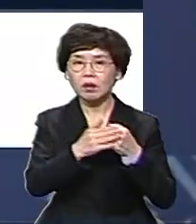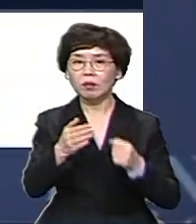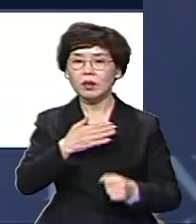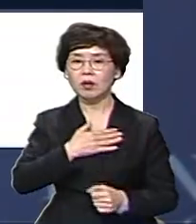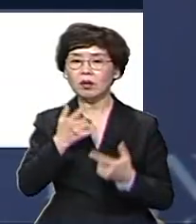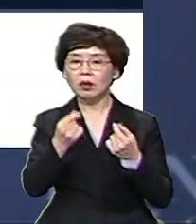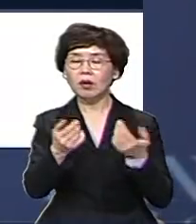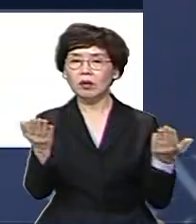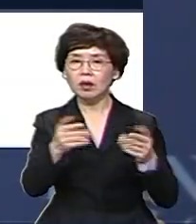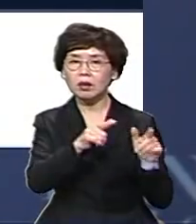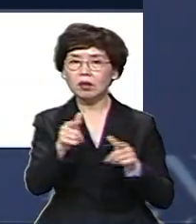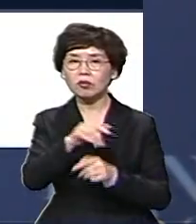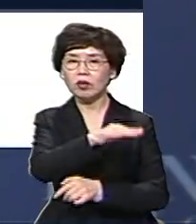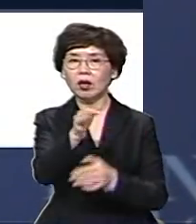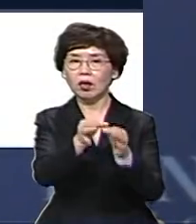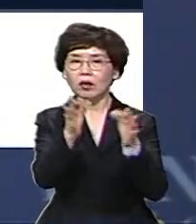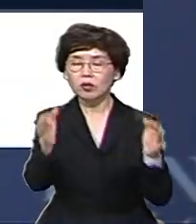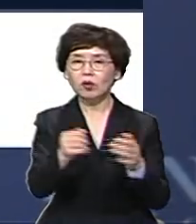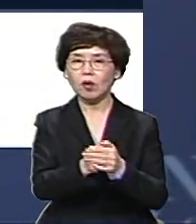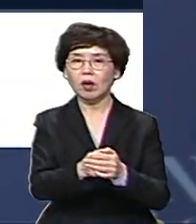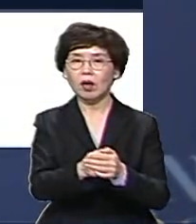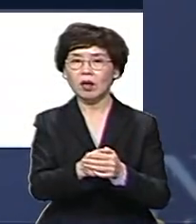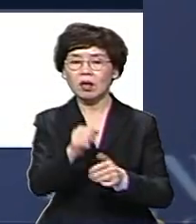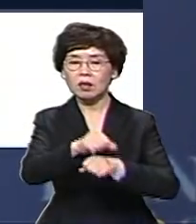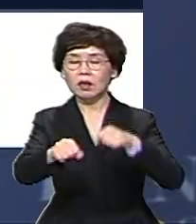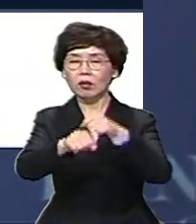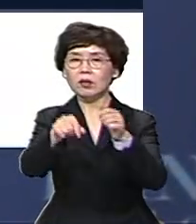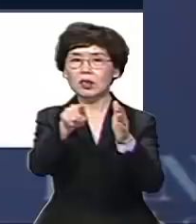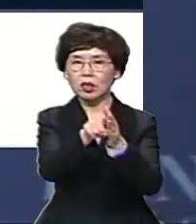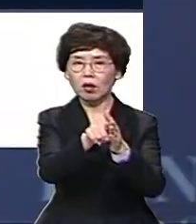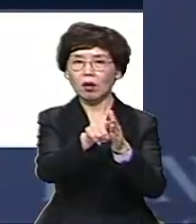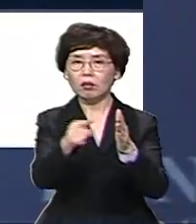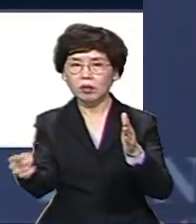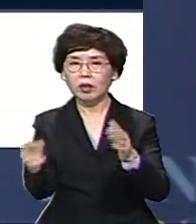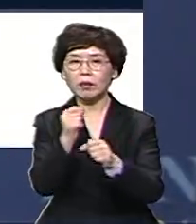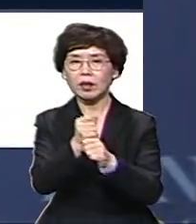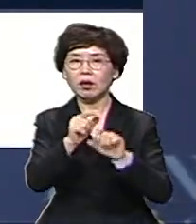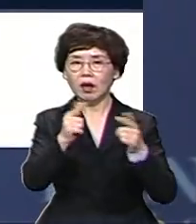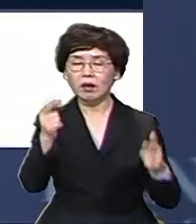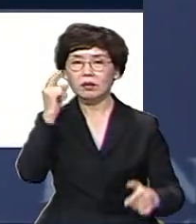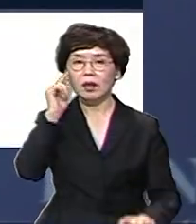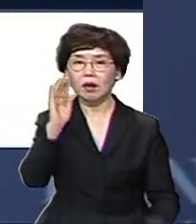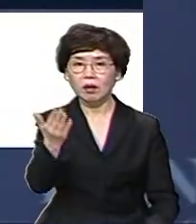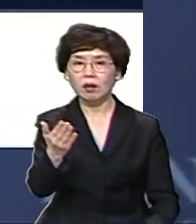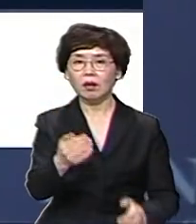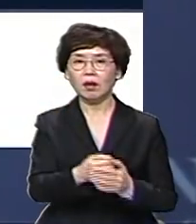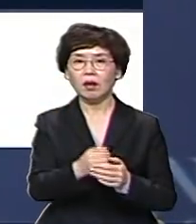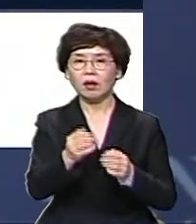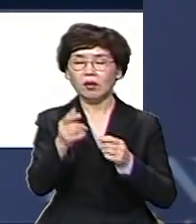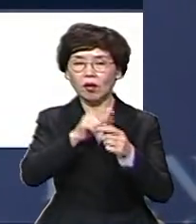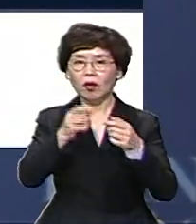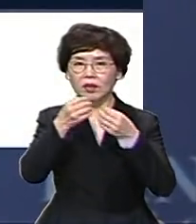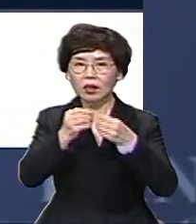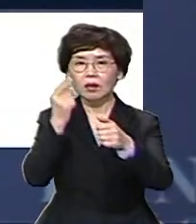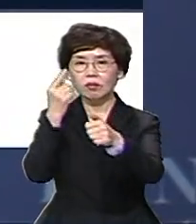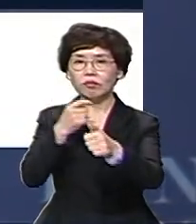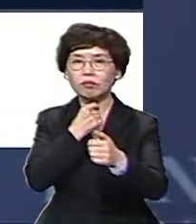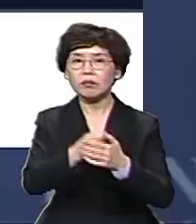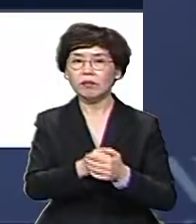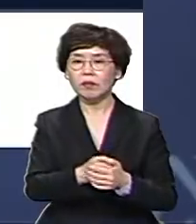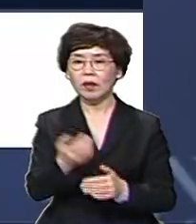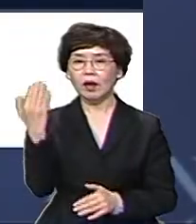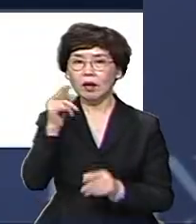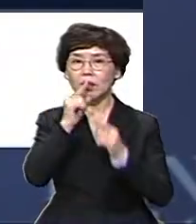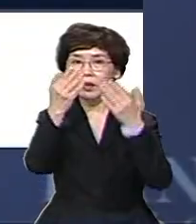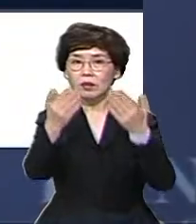협력을 해서 제재를 유지하는 것입니다. 한국도 역시 굉장히 중요하고 일본도 빼놓을 수 없습니다. 그렇기 때문에 저는 이런 것이 우리가